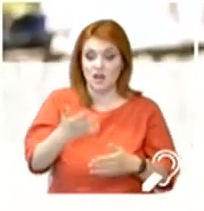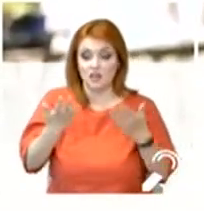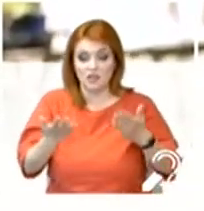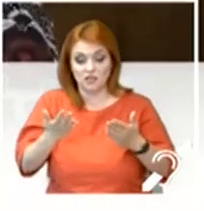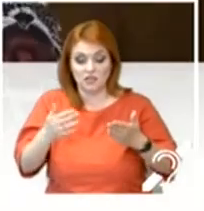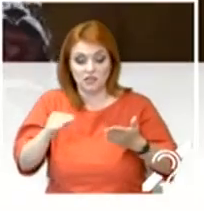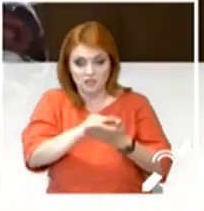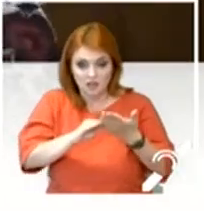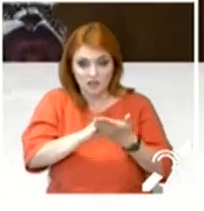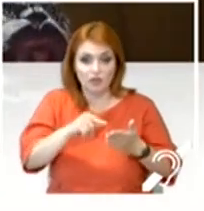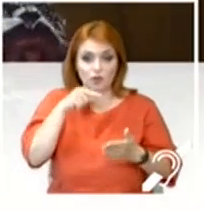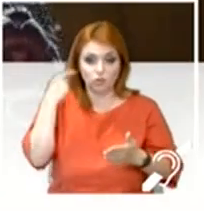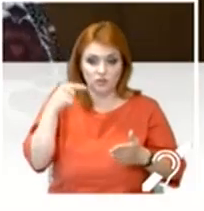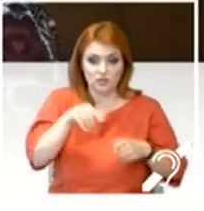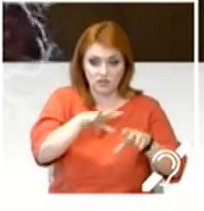pe mult timp.